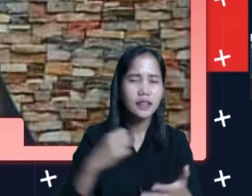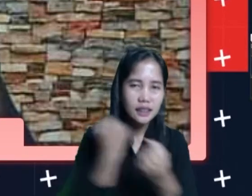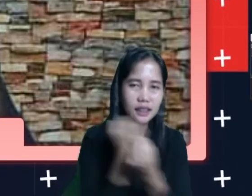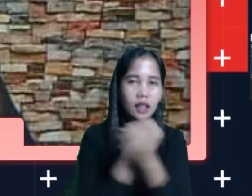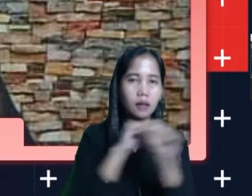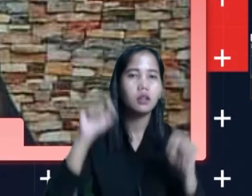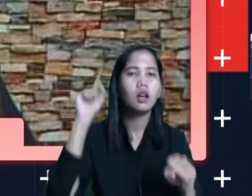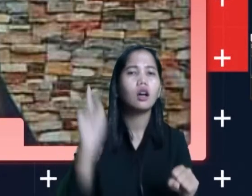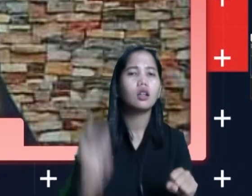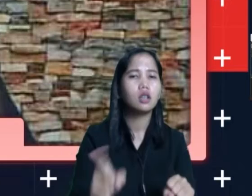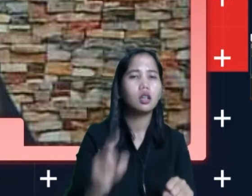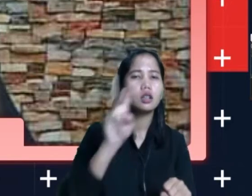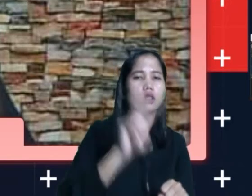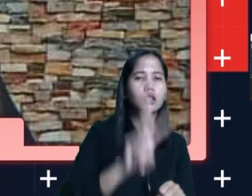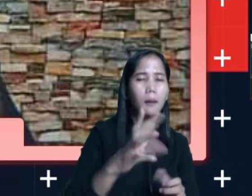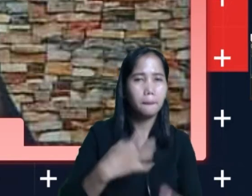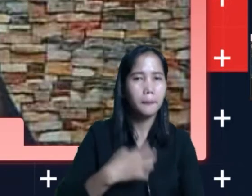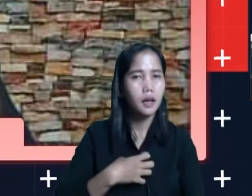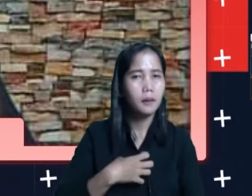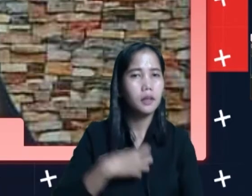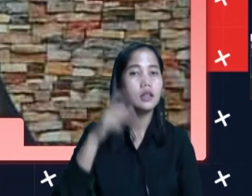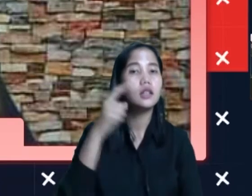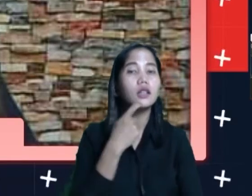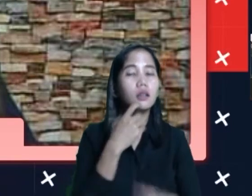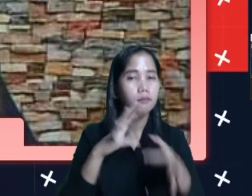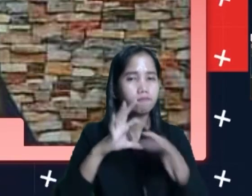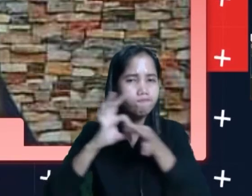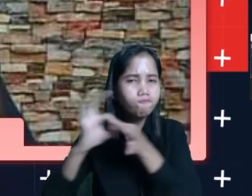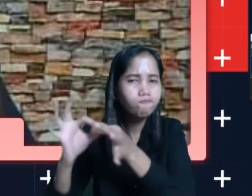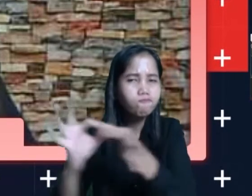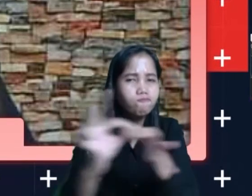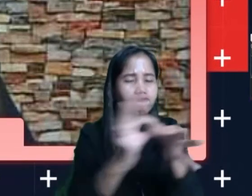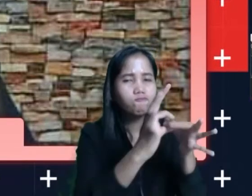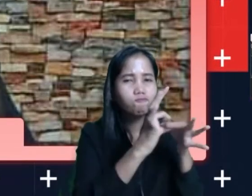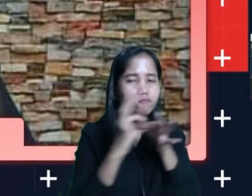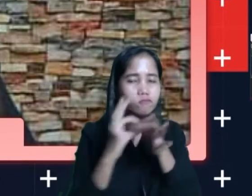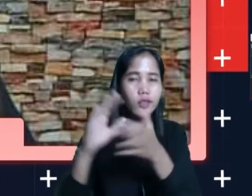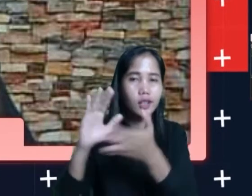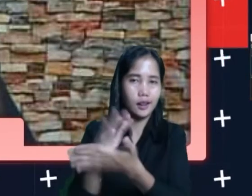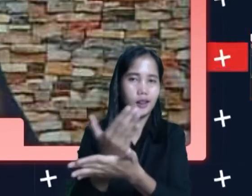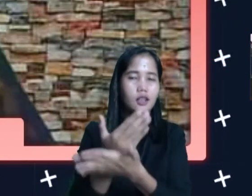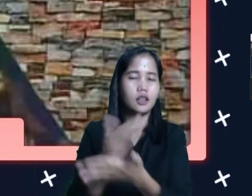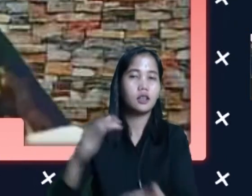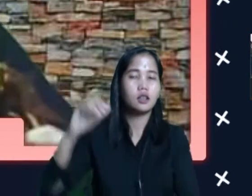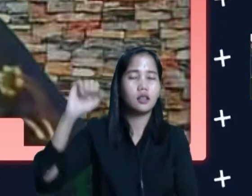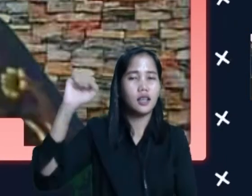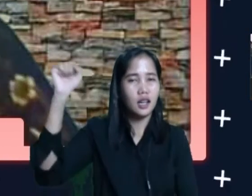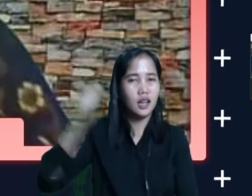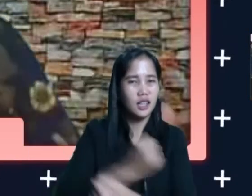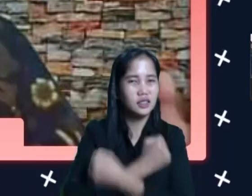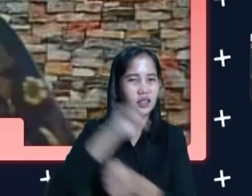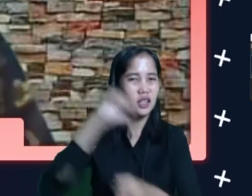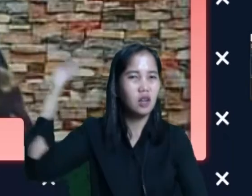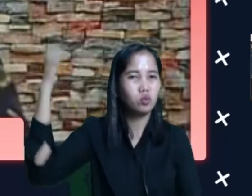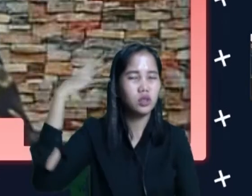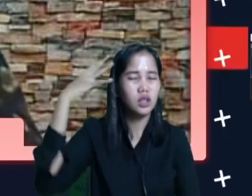pendapat atau pilihan. Coba perhatikan baik-baik. Saya akan menggunakan pilihan berganda A, B, dan C.